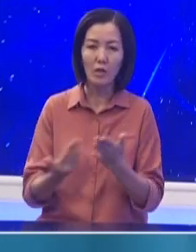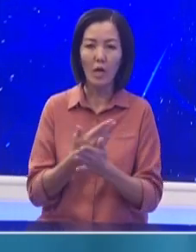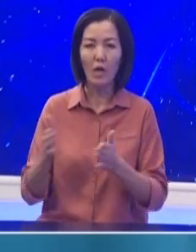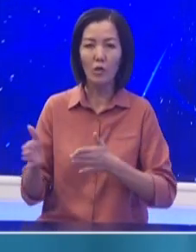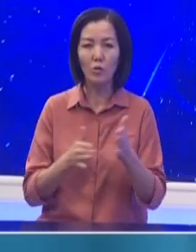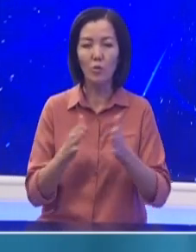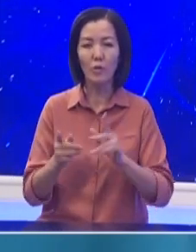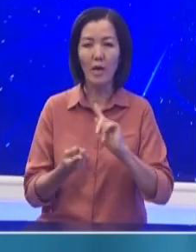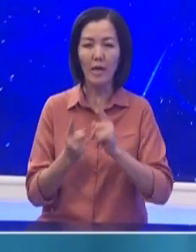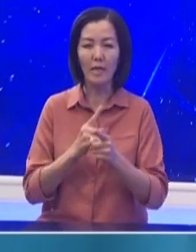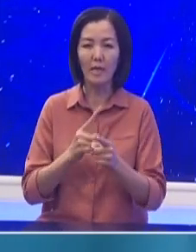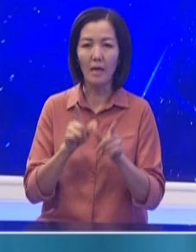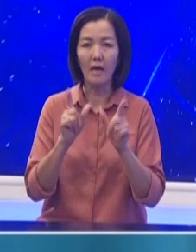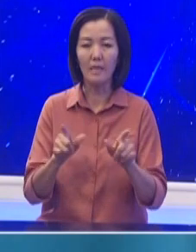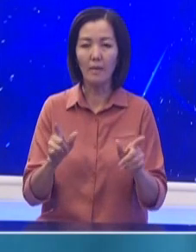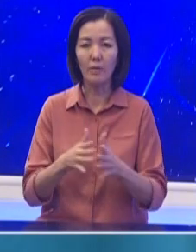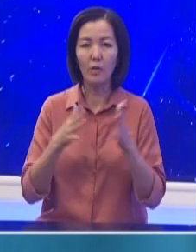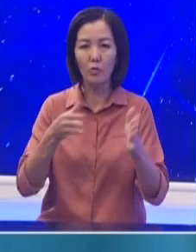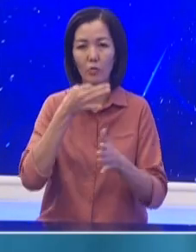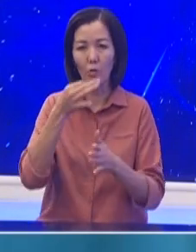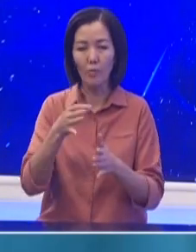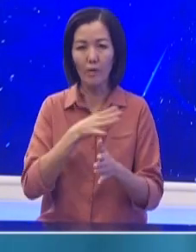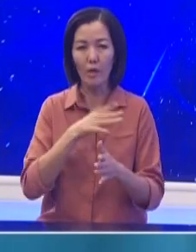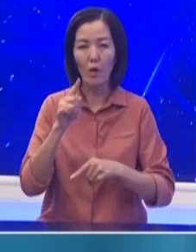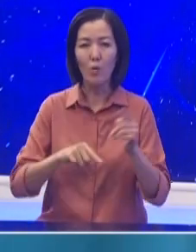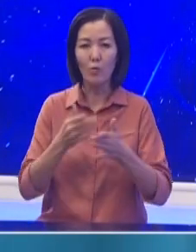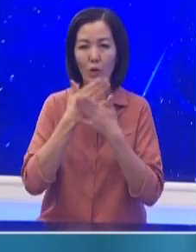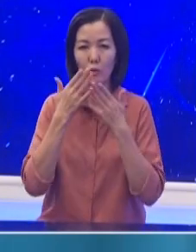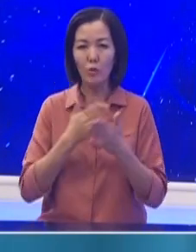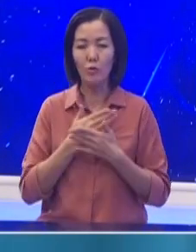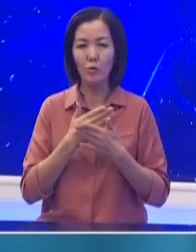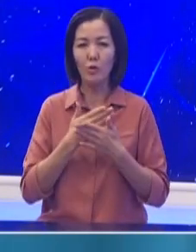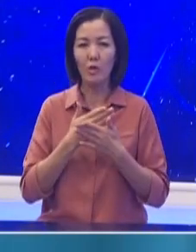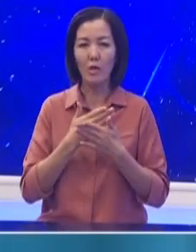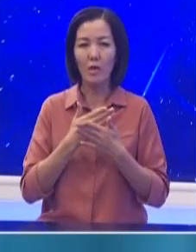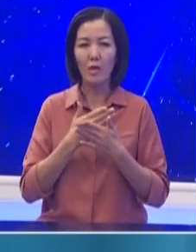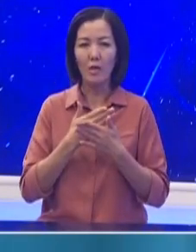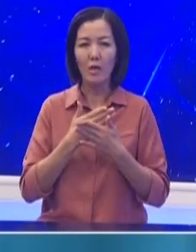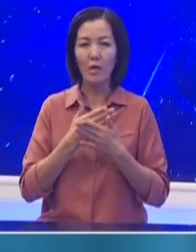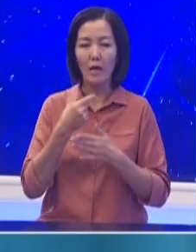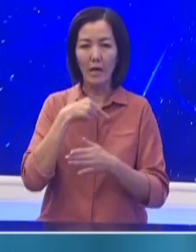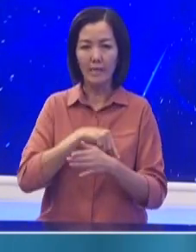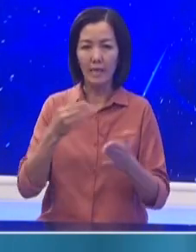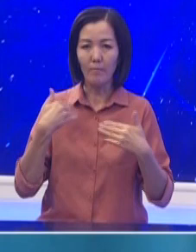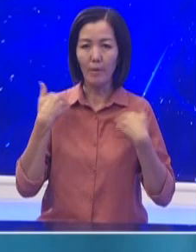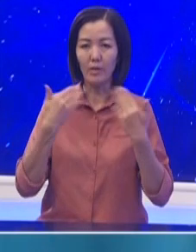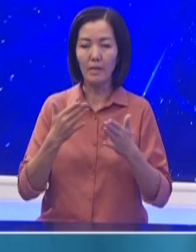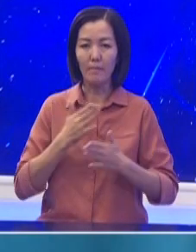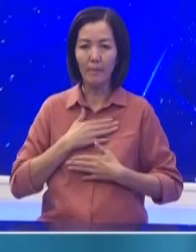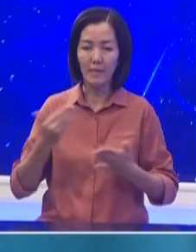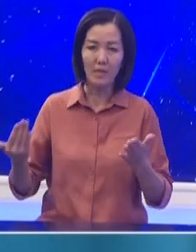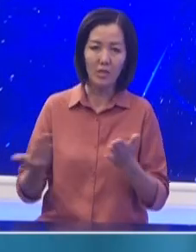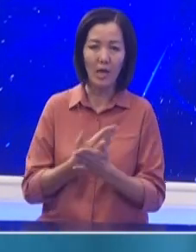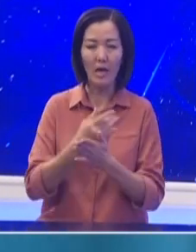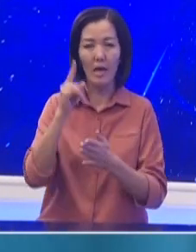зор жауапкершілік танытты және отан сүйгіштік қасиетін паш етті. Біз жаңа